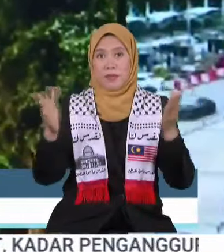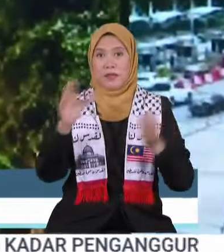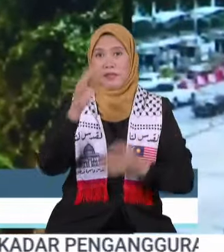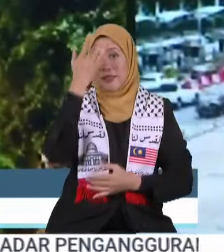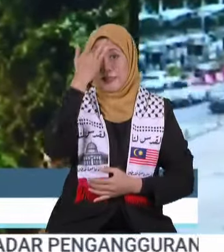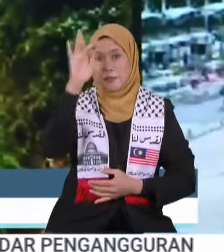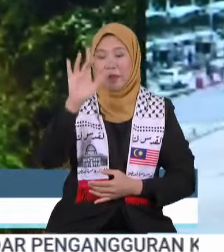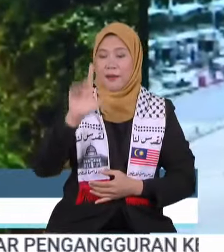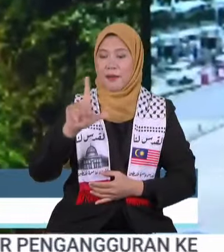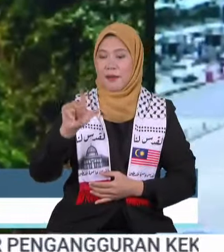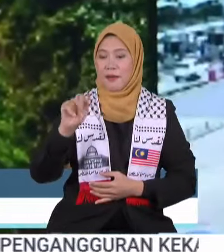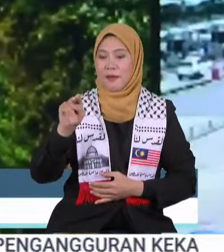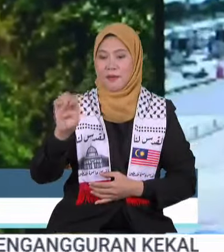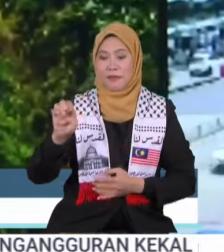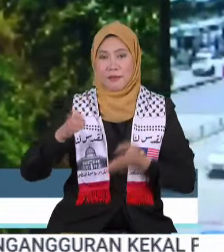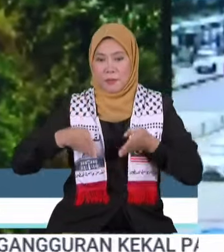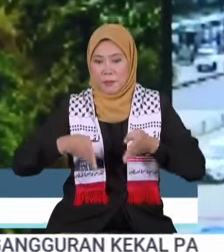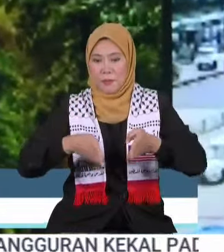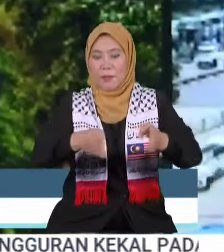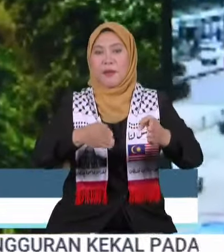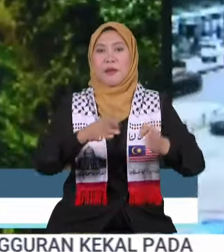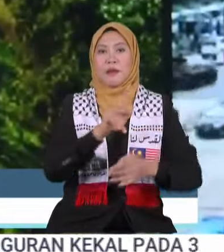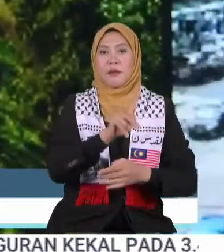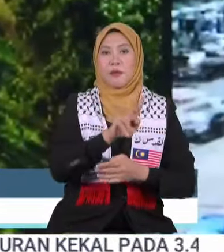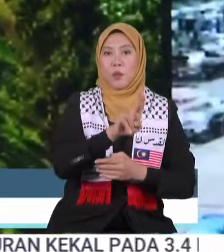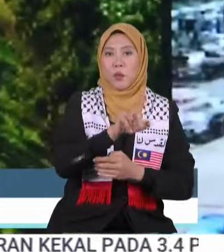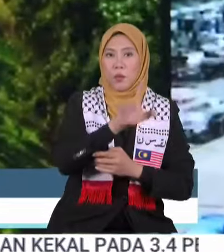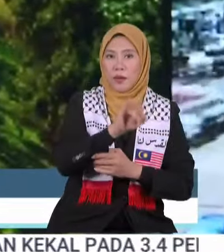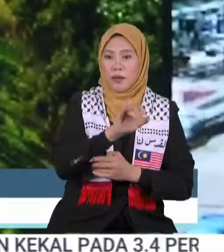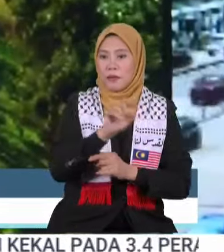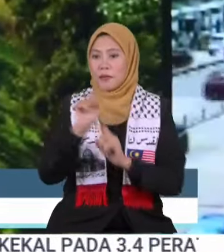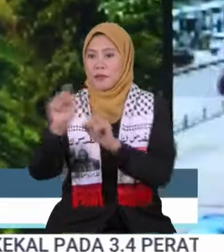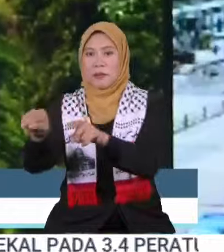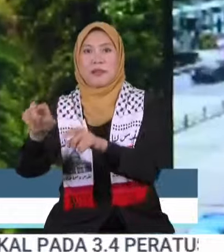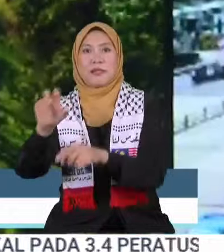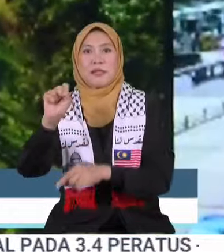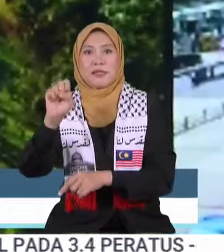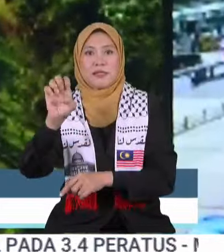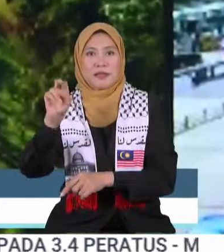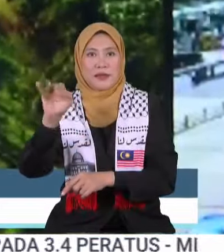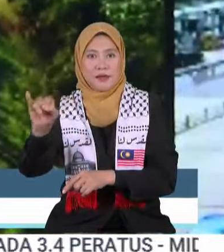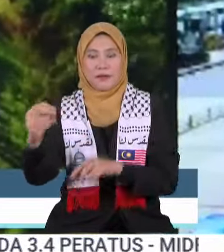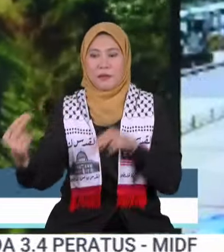telah diaktifkan bagi jajaran Kulai ke Senai di kedua-dua arah.